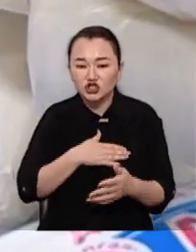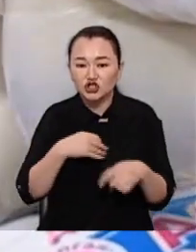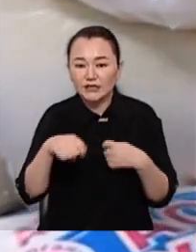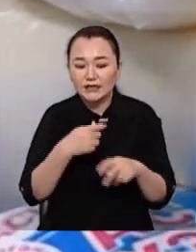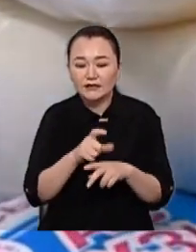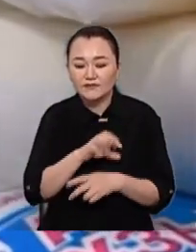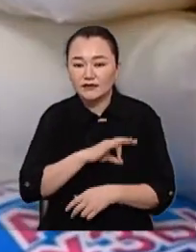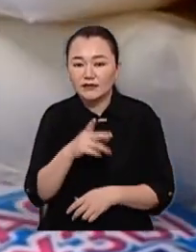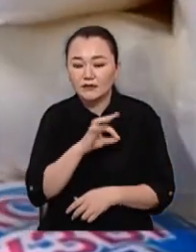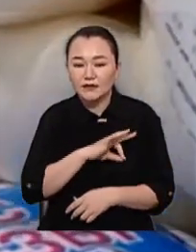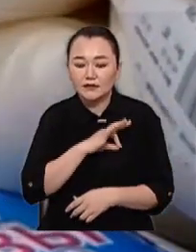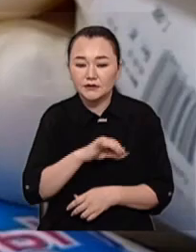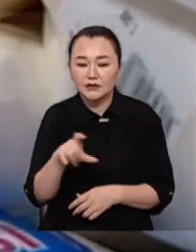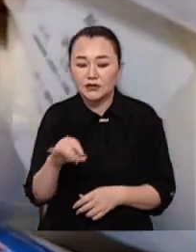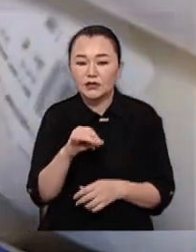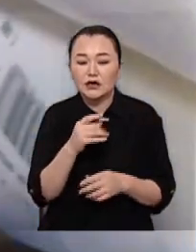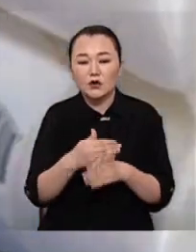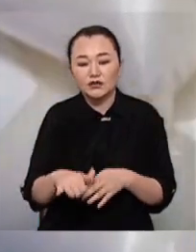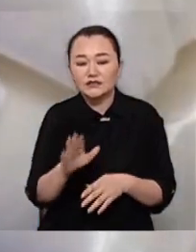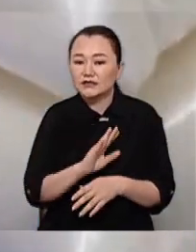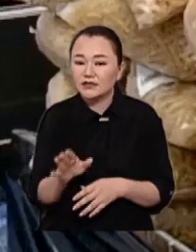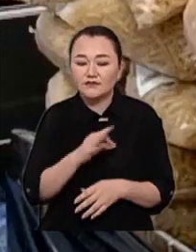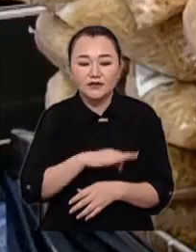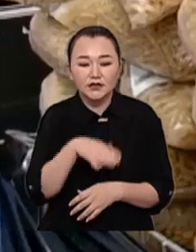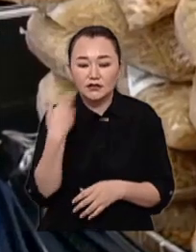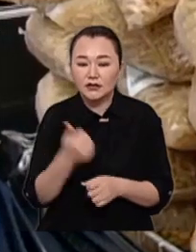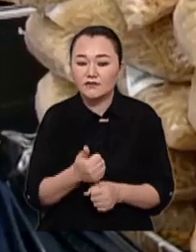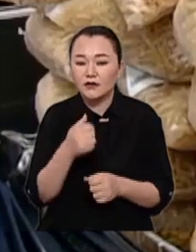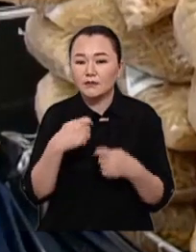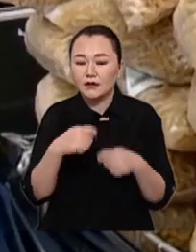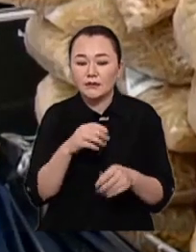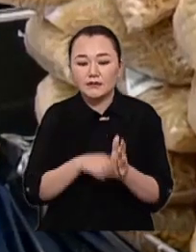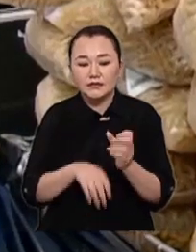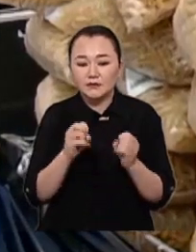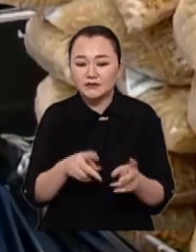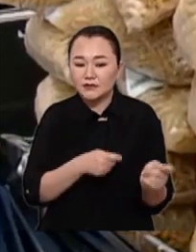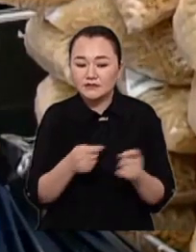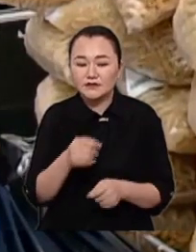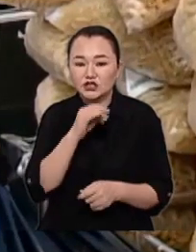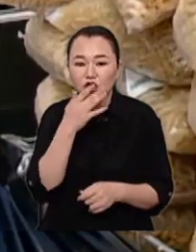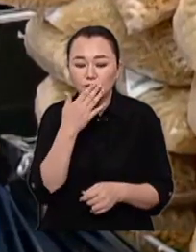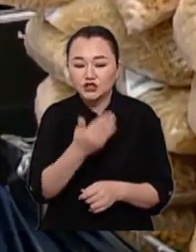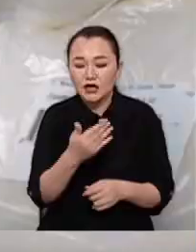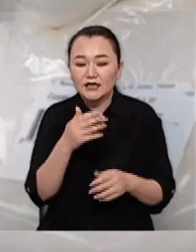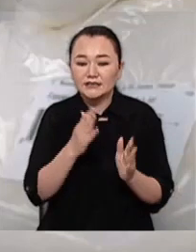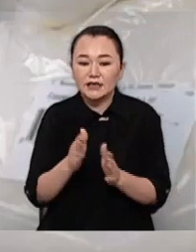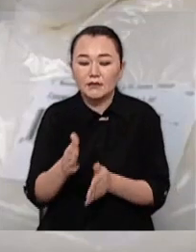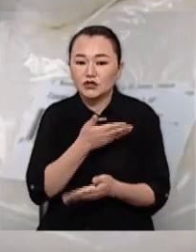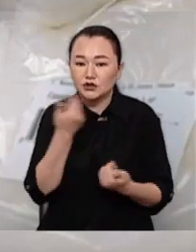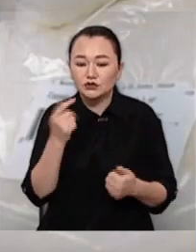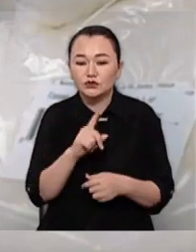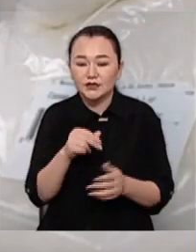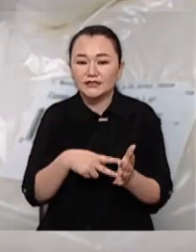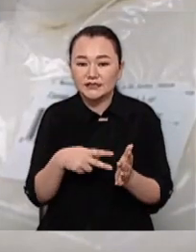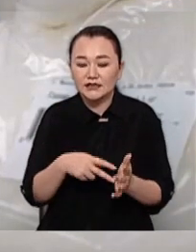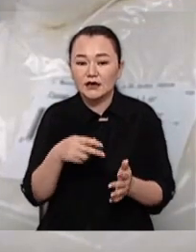Это выгодно для потребителей, но не для отрасли. Ведь главное – продовольственная безопасность. А поставки из-за рубежа подвержены нестабильности. Оттого цена